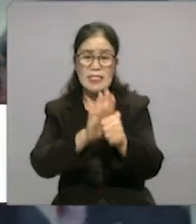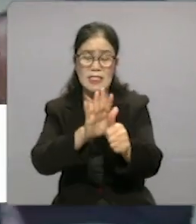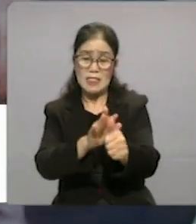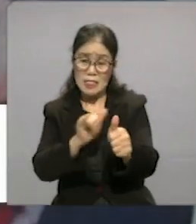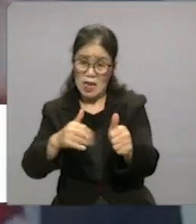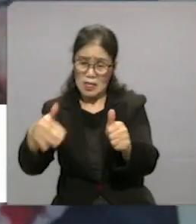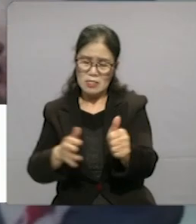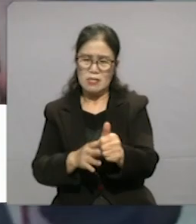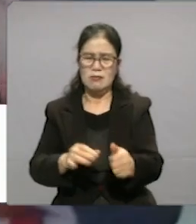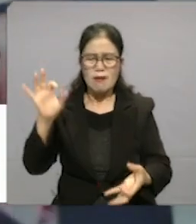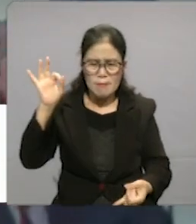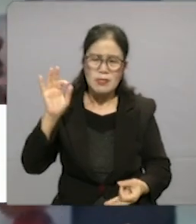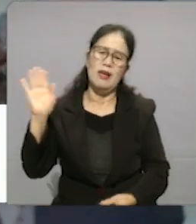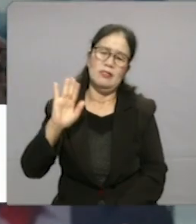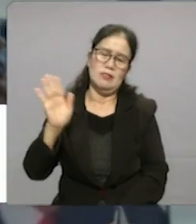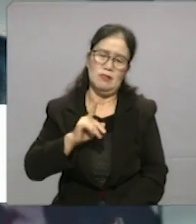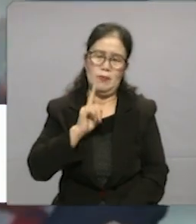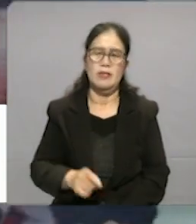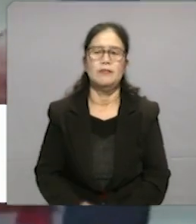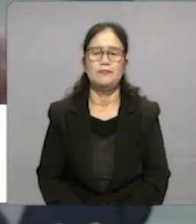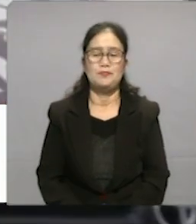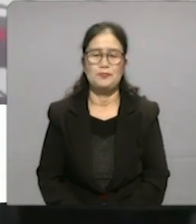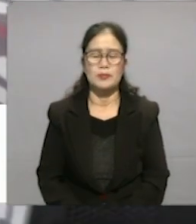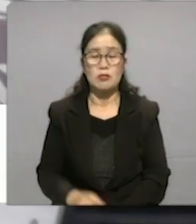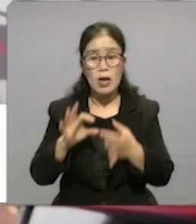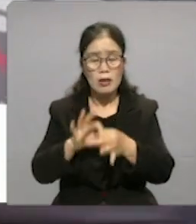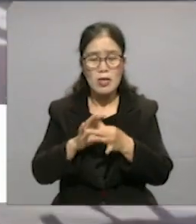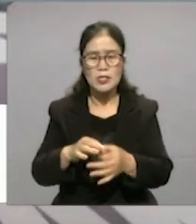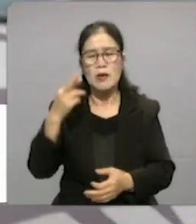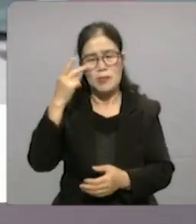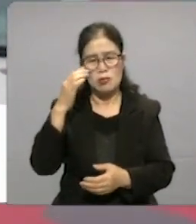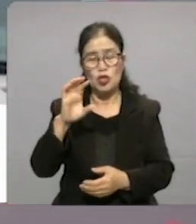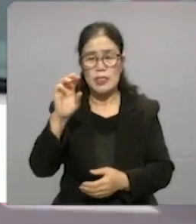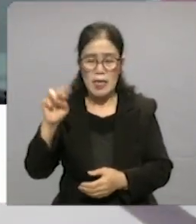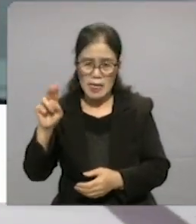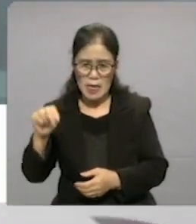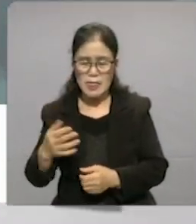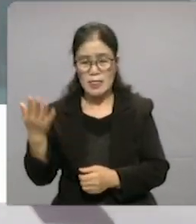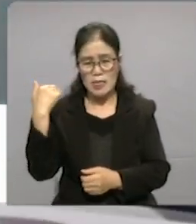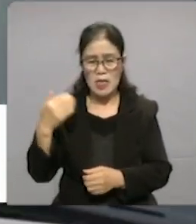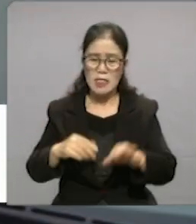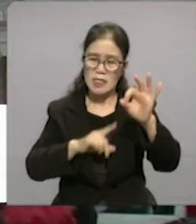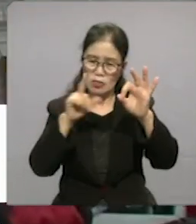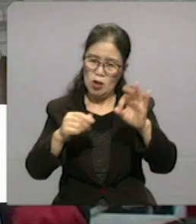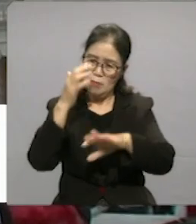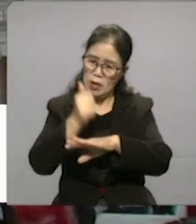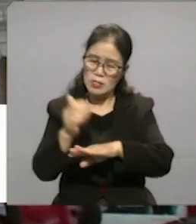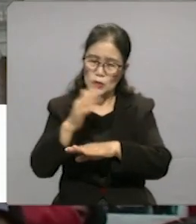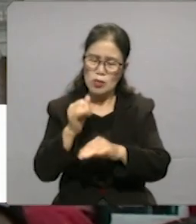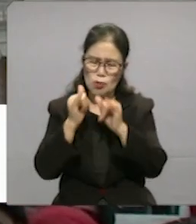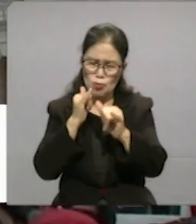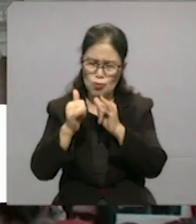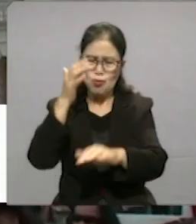지지자들이 가만히 안 있을 것이라는 주장인데요 이와 관련해서 미국 CNN 방송이 지난달 그러니까 10월 말쯤에 실시한